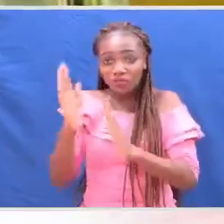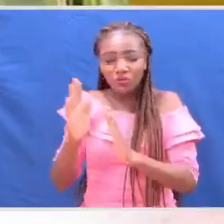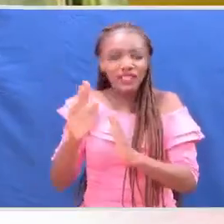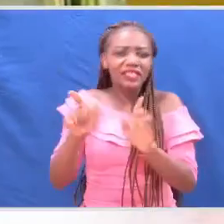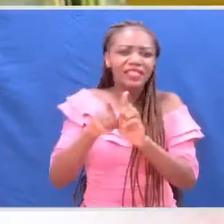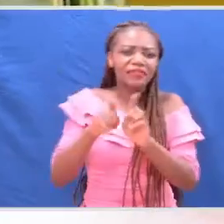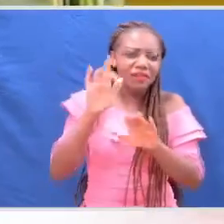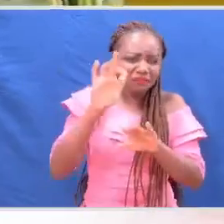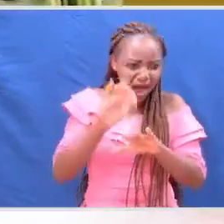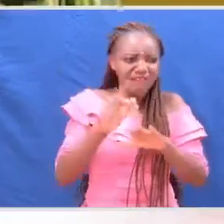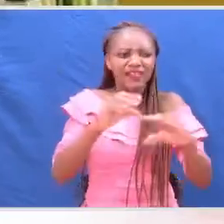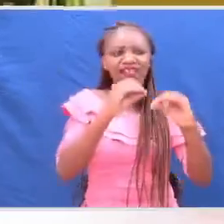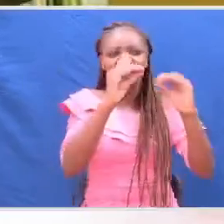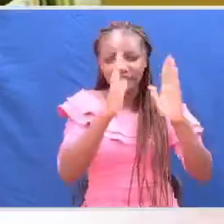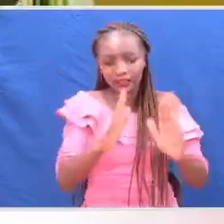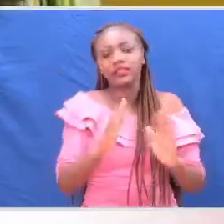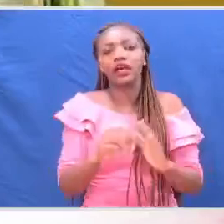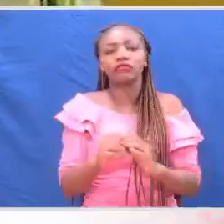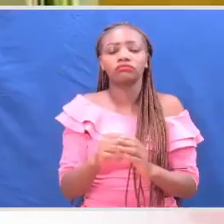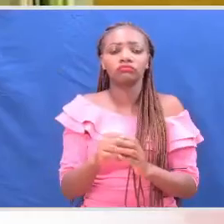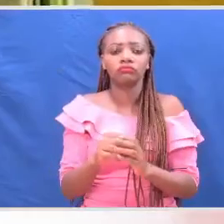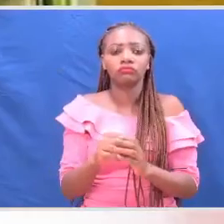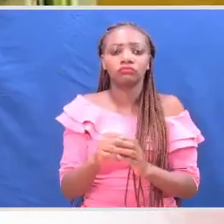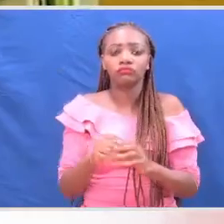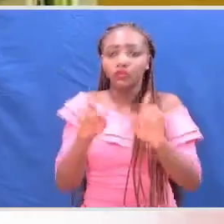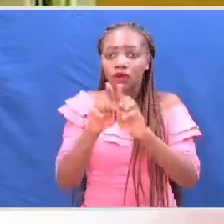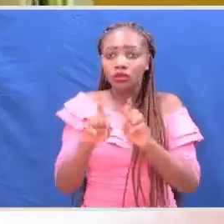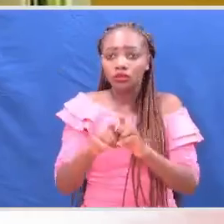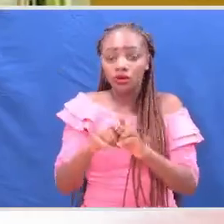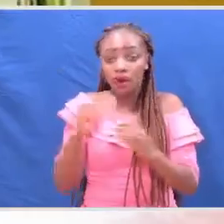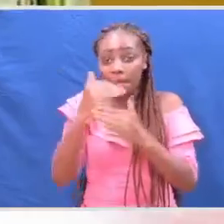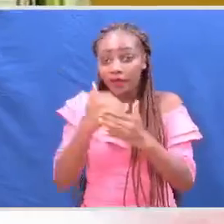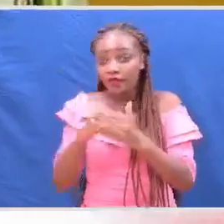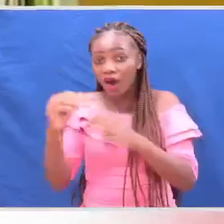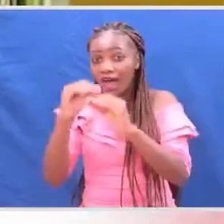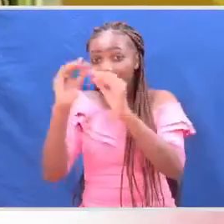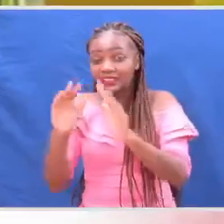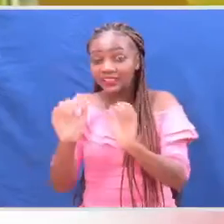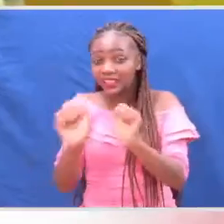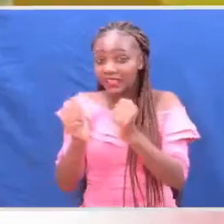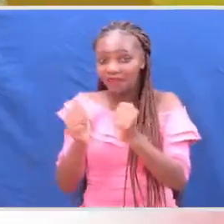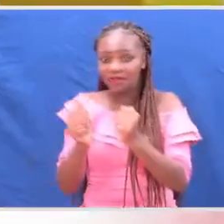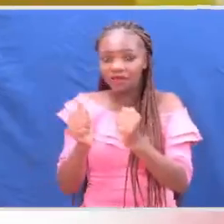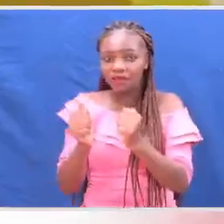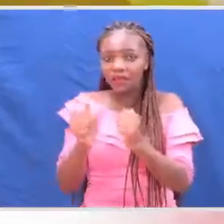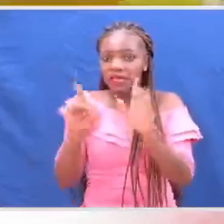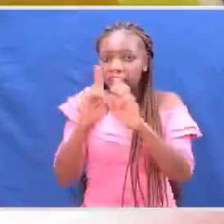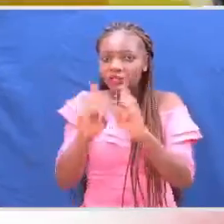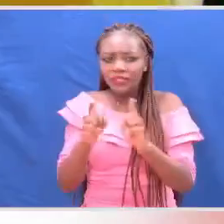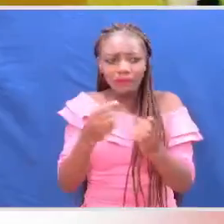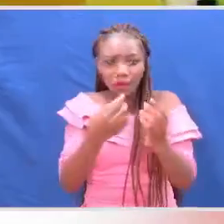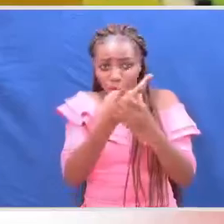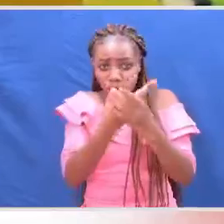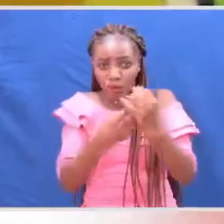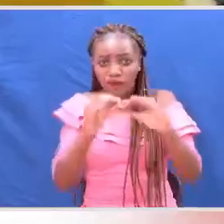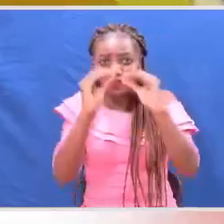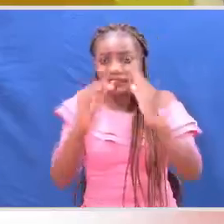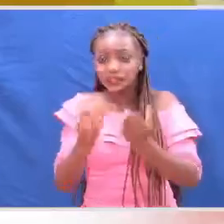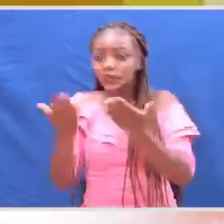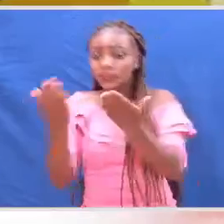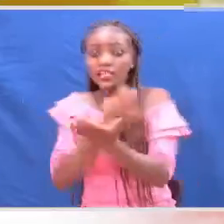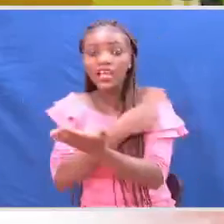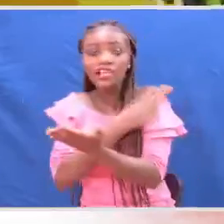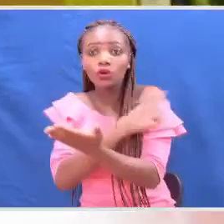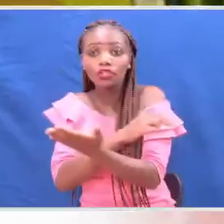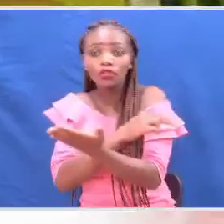akamgeuka na vilevile kumdunga kwa kisu kabla ya kuokolewa na walimu wengine. Walimu hawa walikimbizwa katika